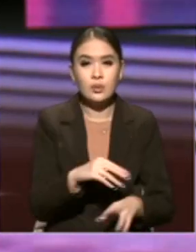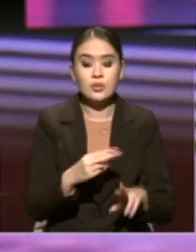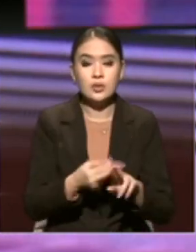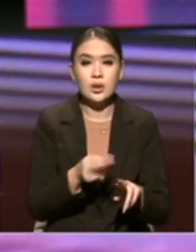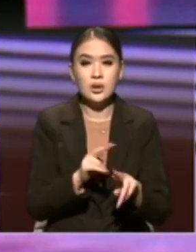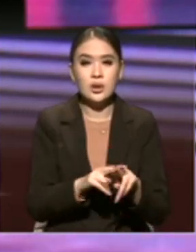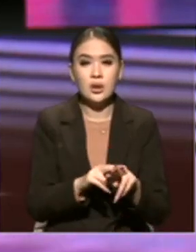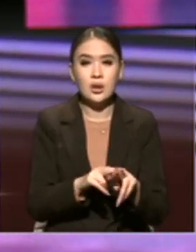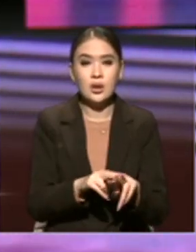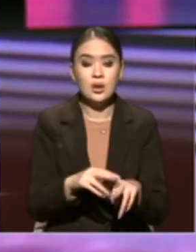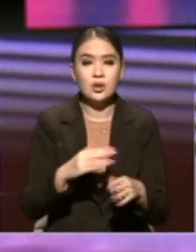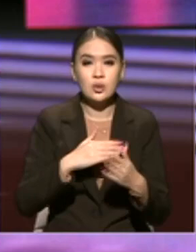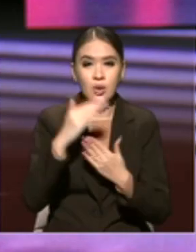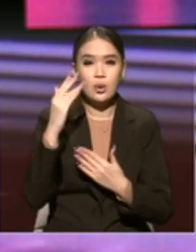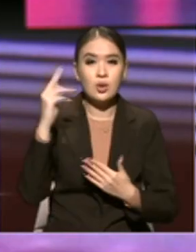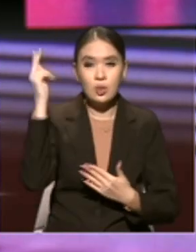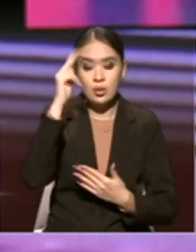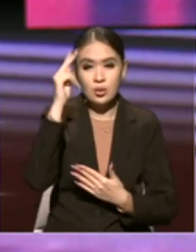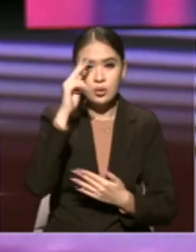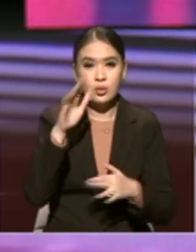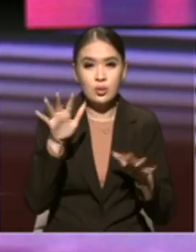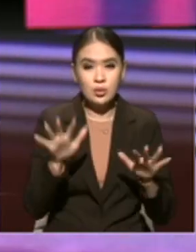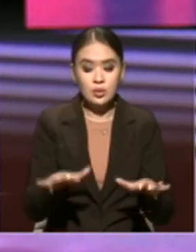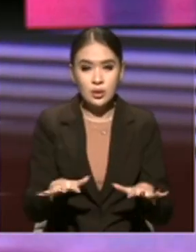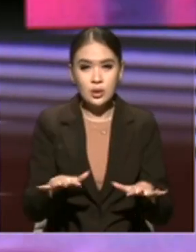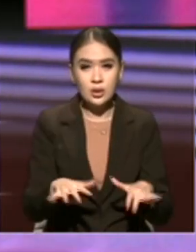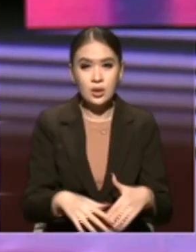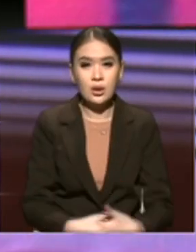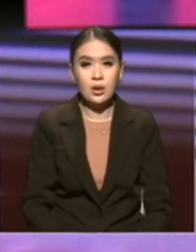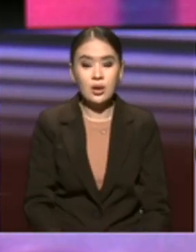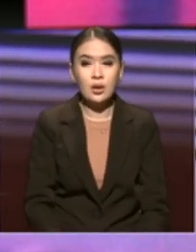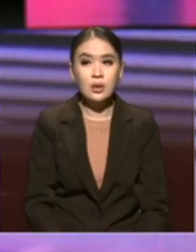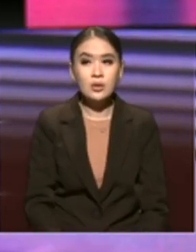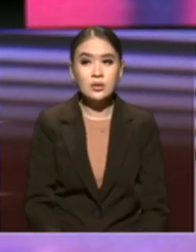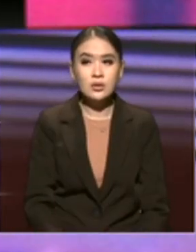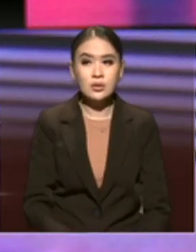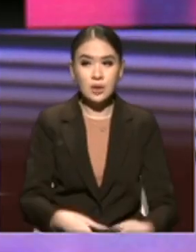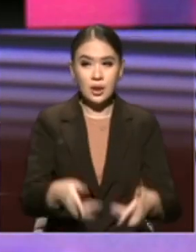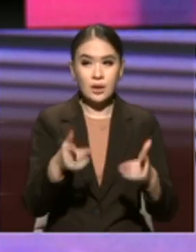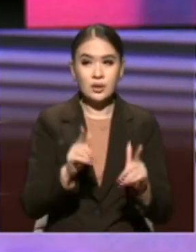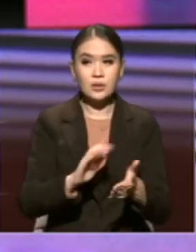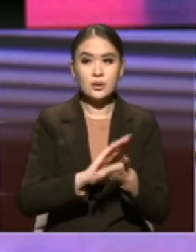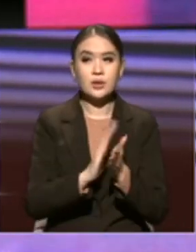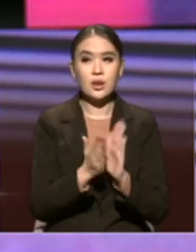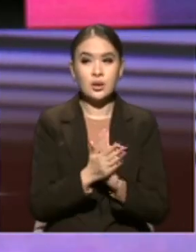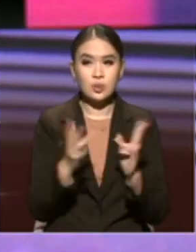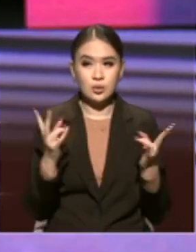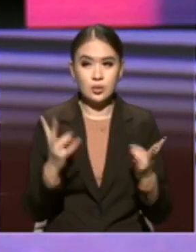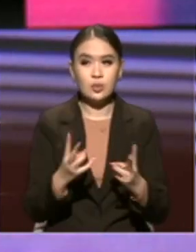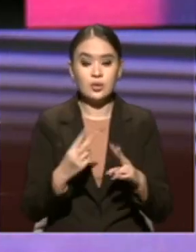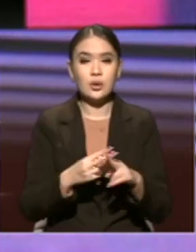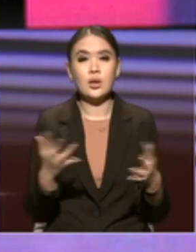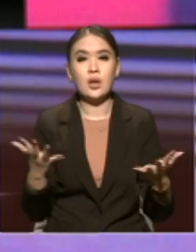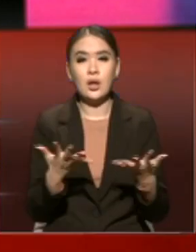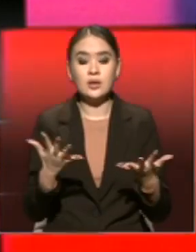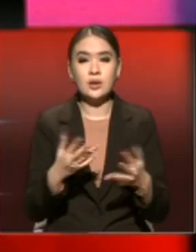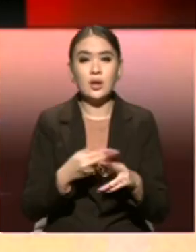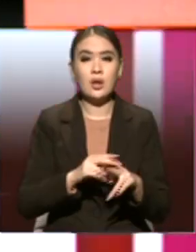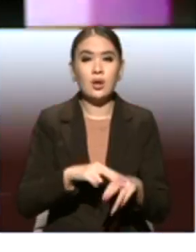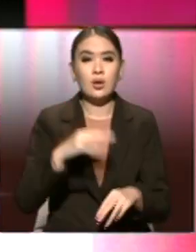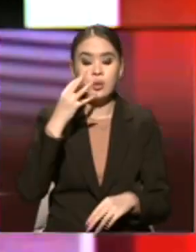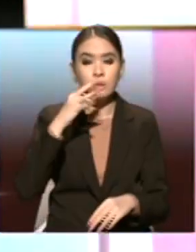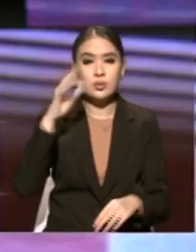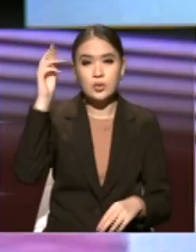әрине жоғары оқу орны мен де жаңағы ақылдасу жүргізілуде. Өйткені оларда қандай мамандықтарға,